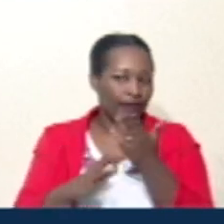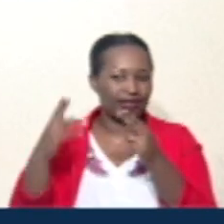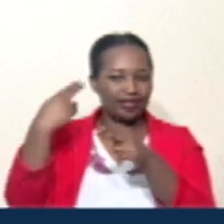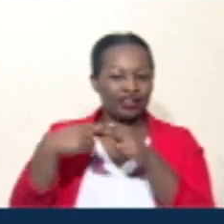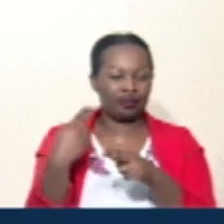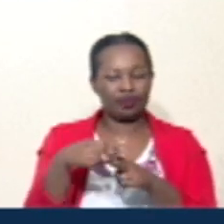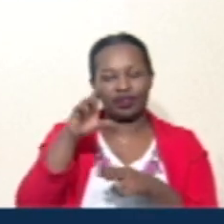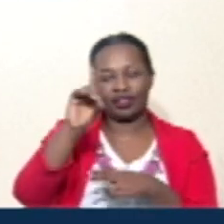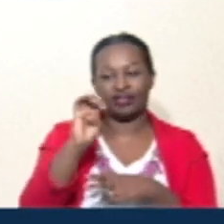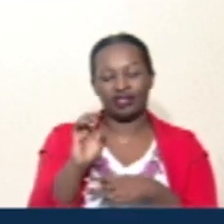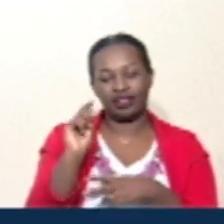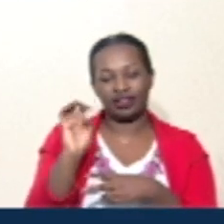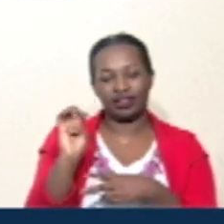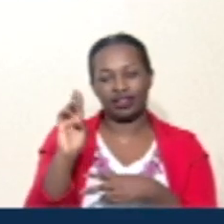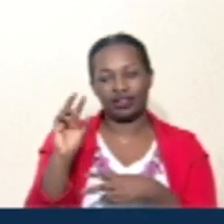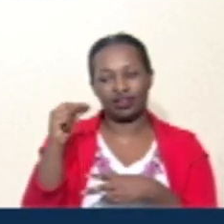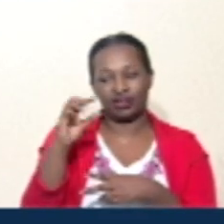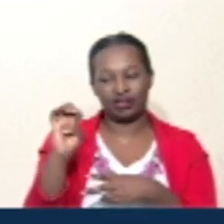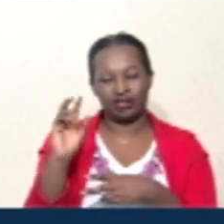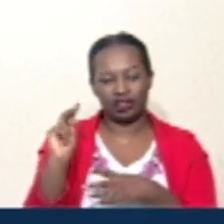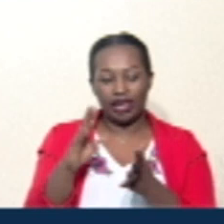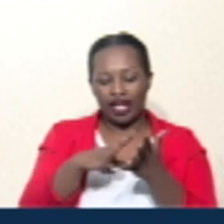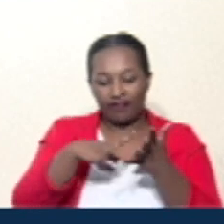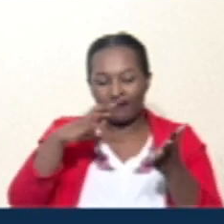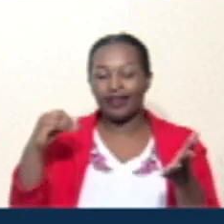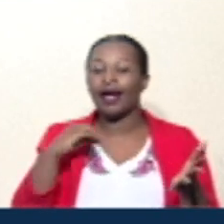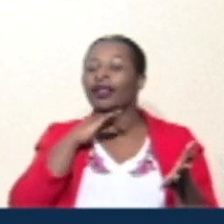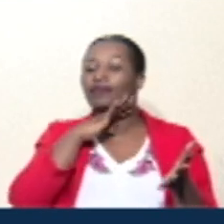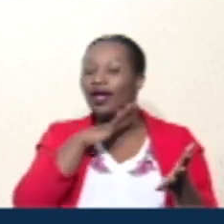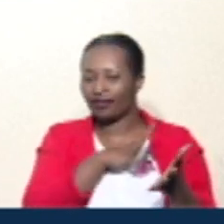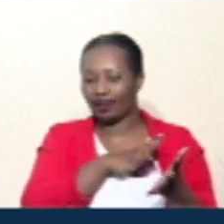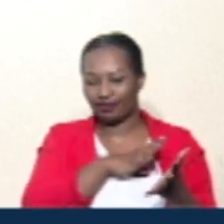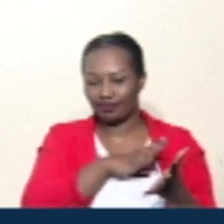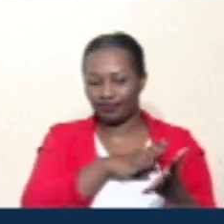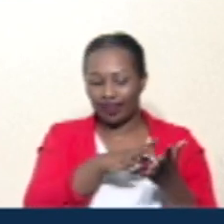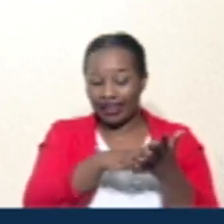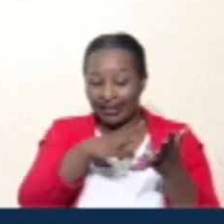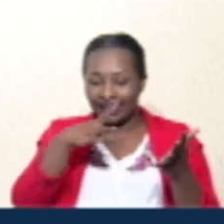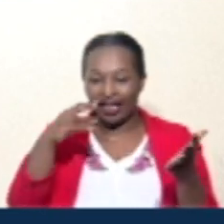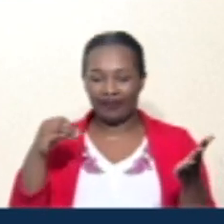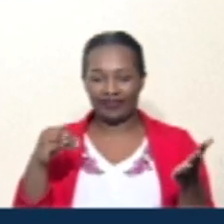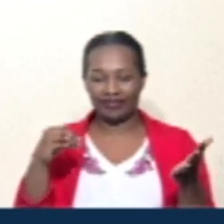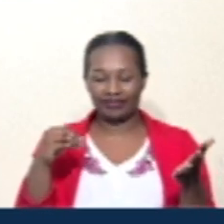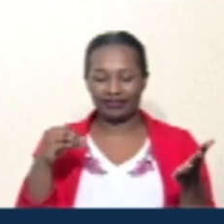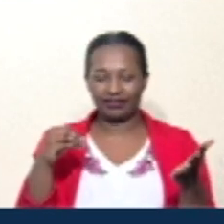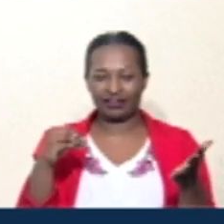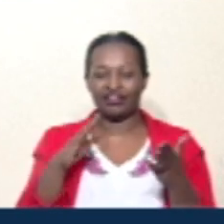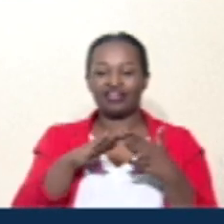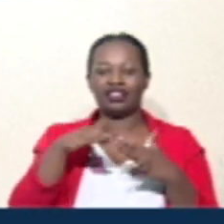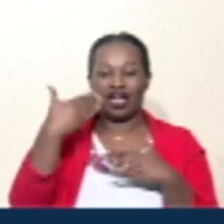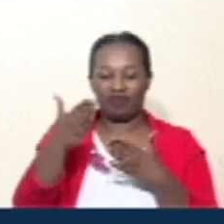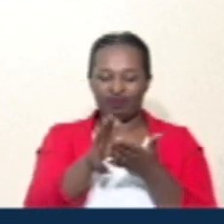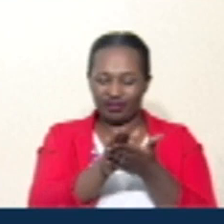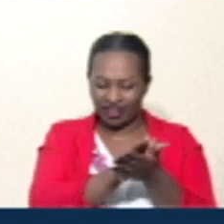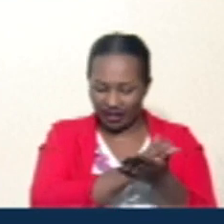navuze cyisabune cya busoruba za microbe kugira ngo gifata za microbe kugira ngo kizomore